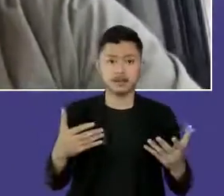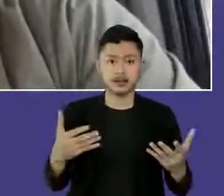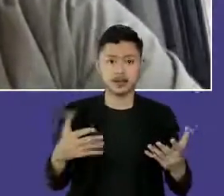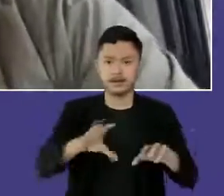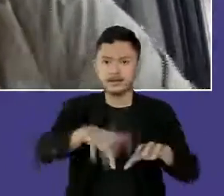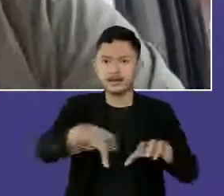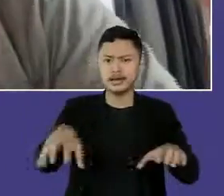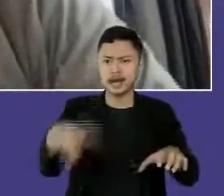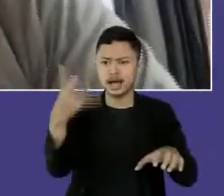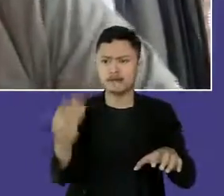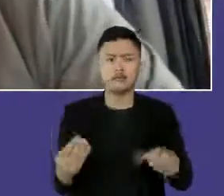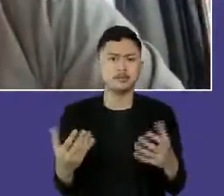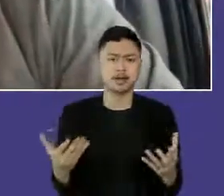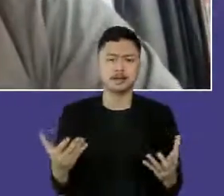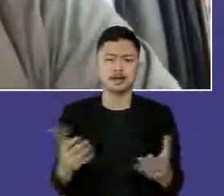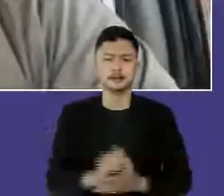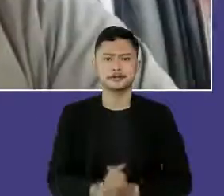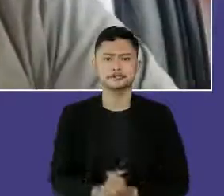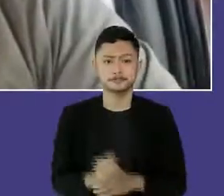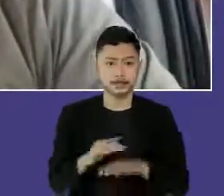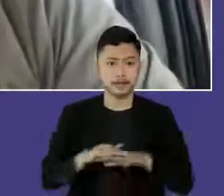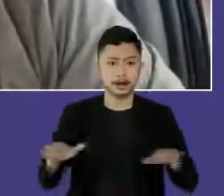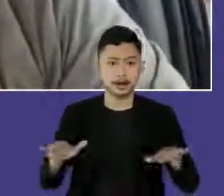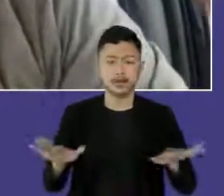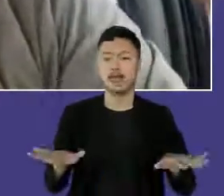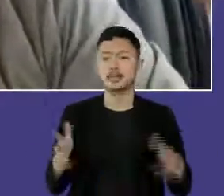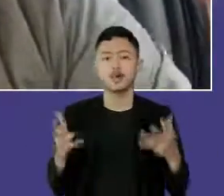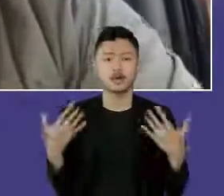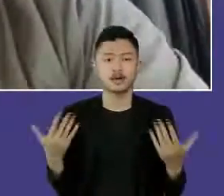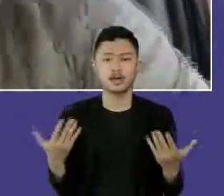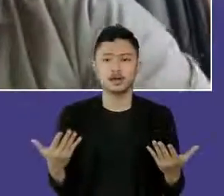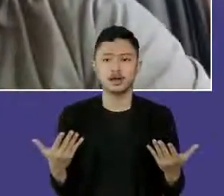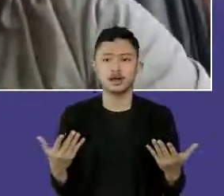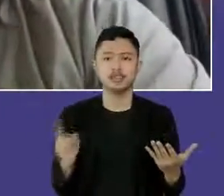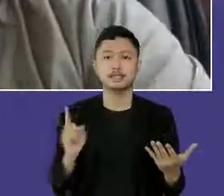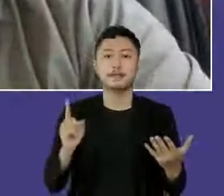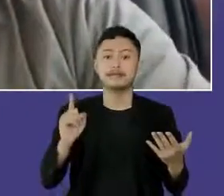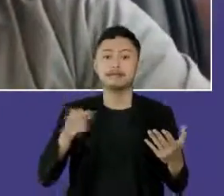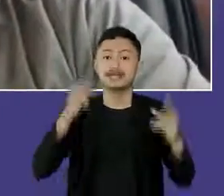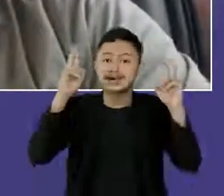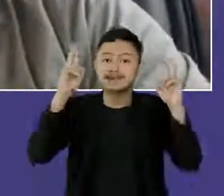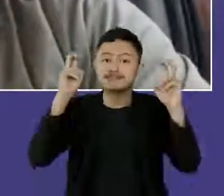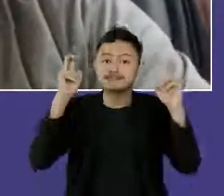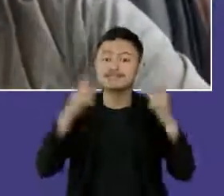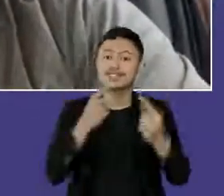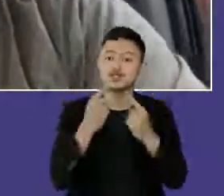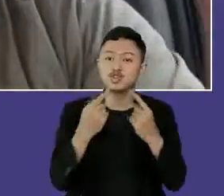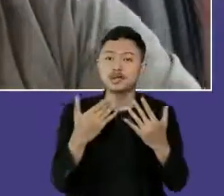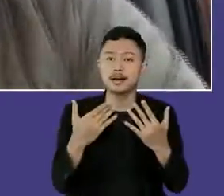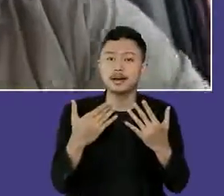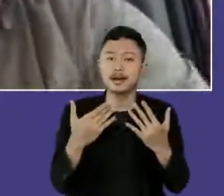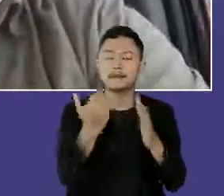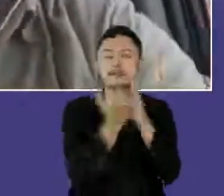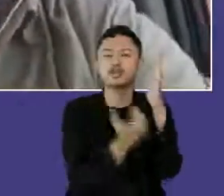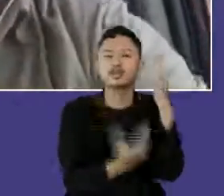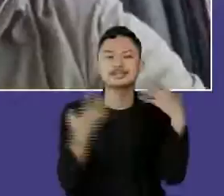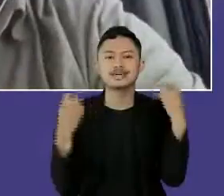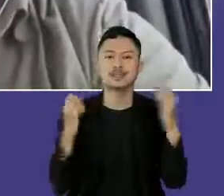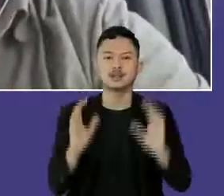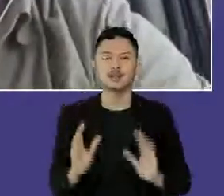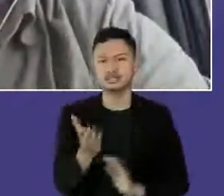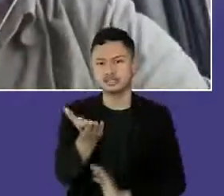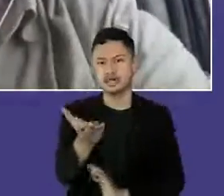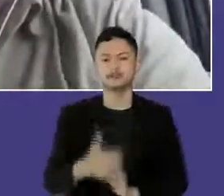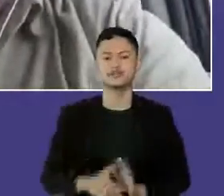daerah-daerah sendiri, tempat-tempat wisata, bagaimana Pak Andi? Ya, kita ngomong bicara dalam konteks protokol kesehatan ya